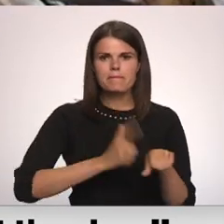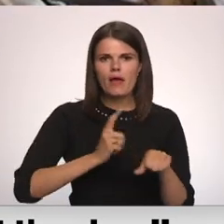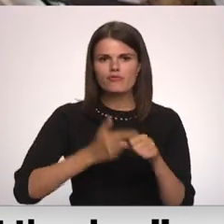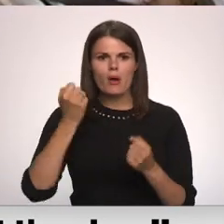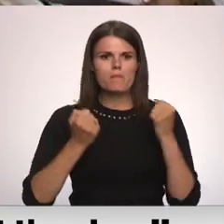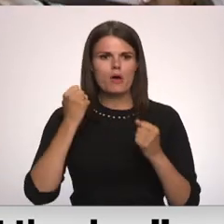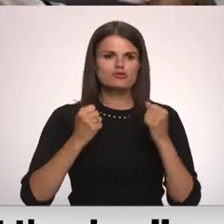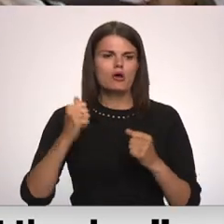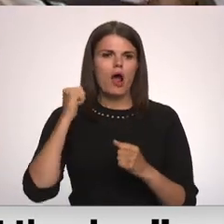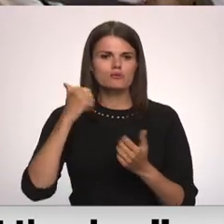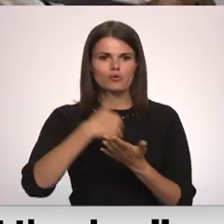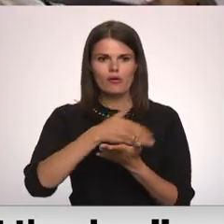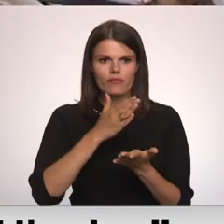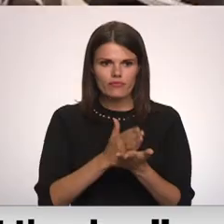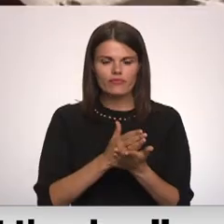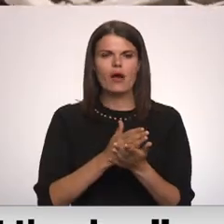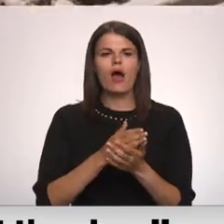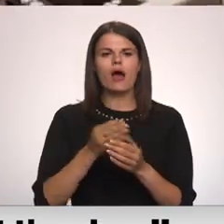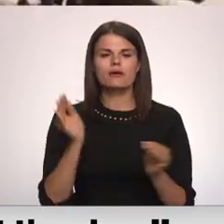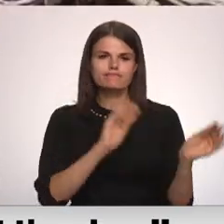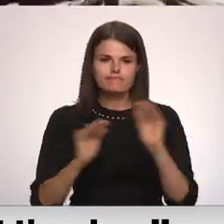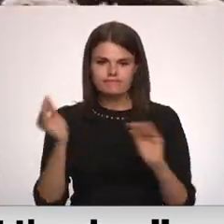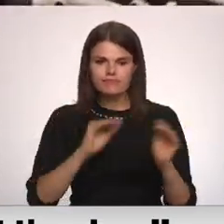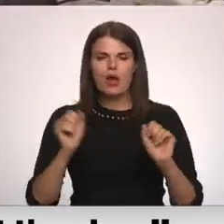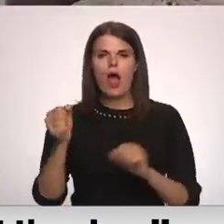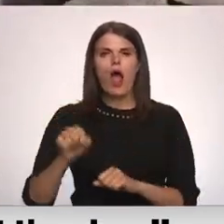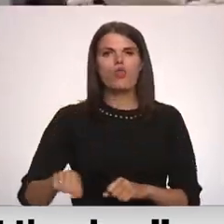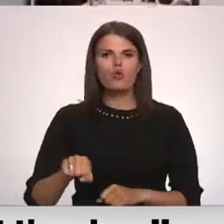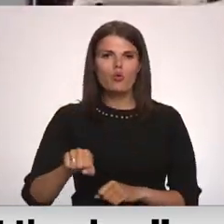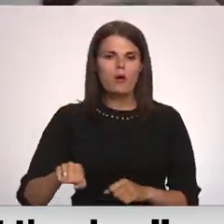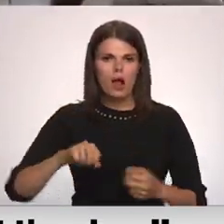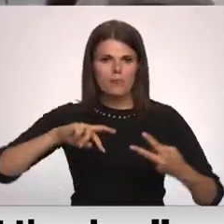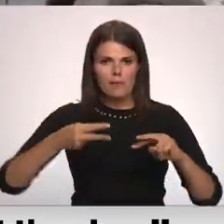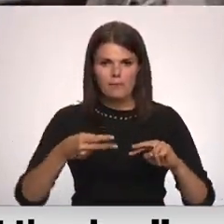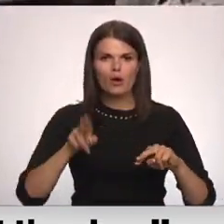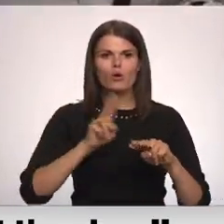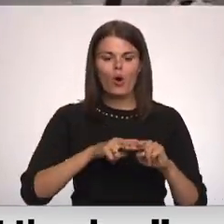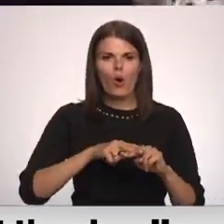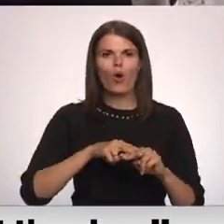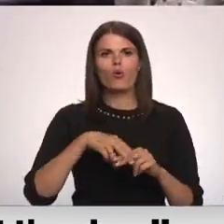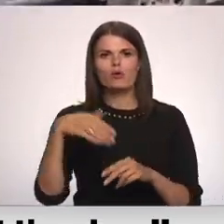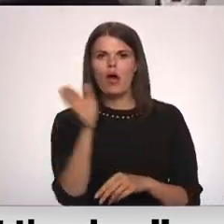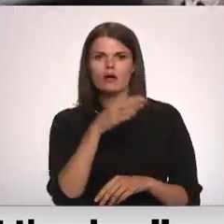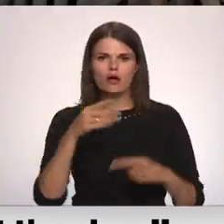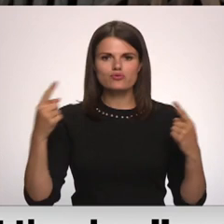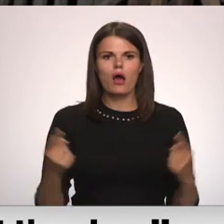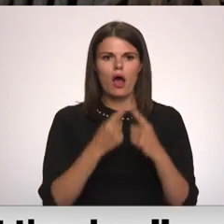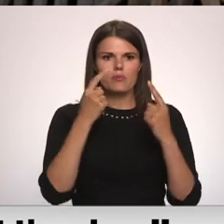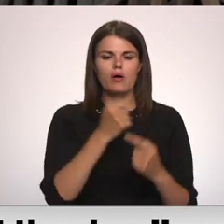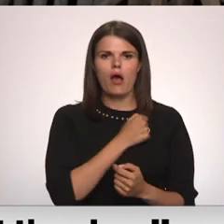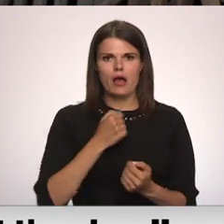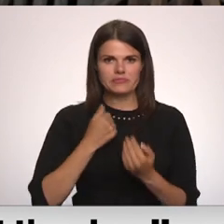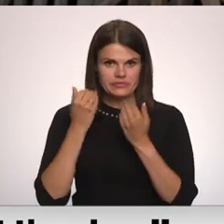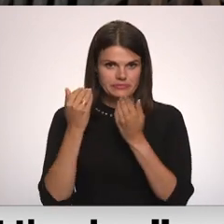mašīnas aizmugurējo daļu, tā nopiķēta, nomainīta ātrumkārba un nokrāsoti atbilstoši kara vajadzībām. Tur